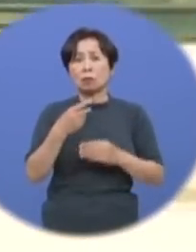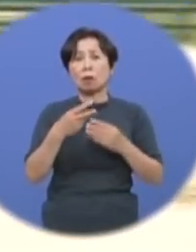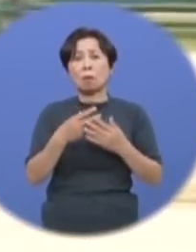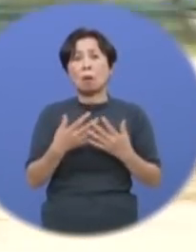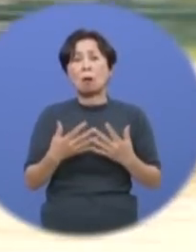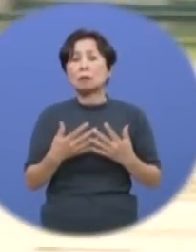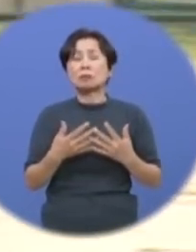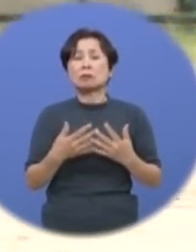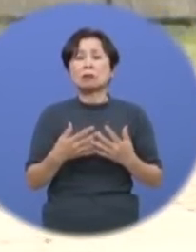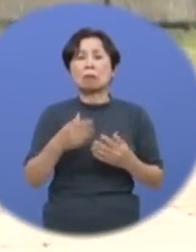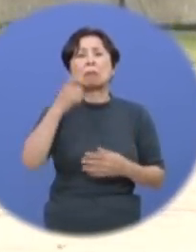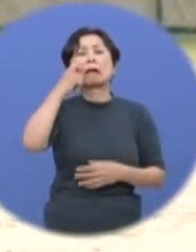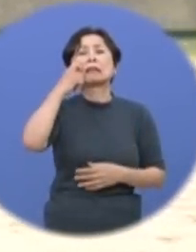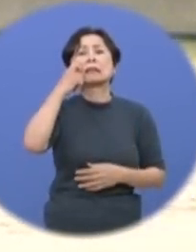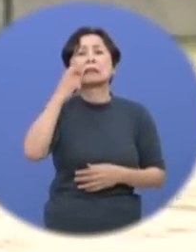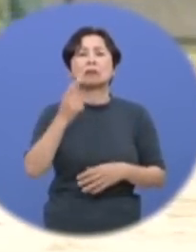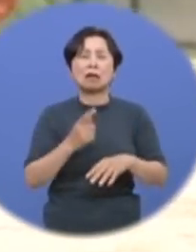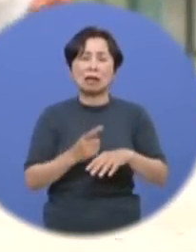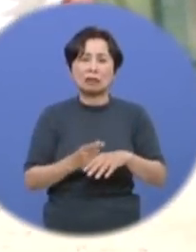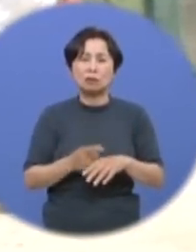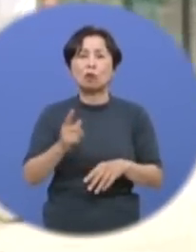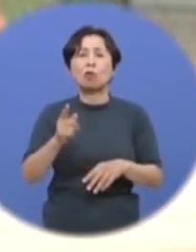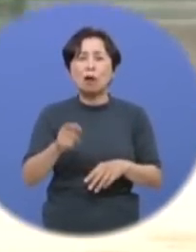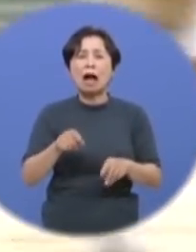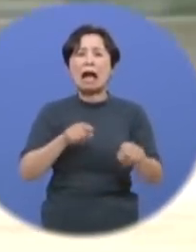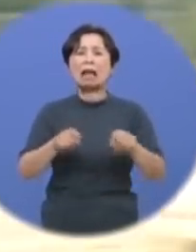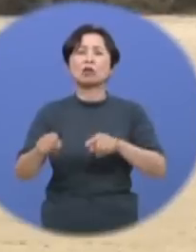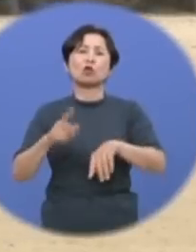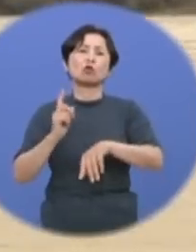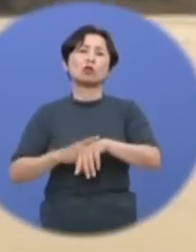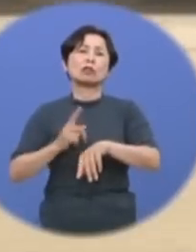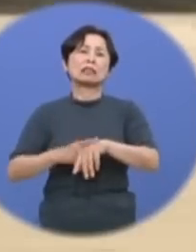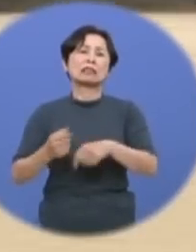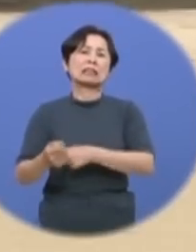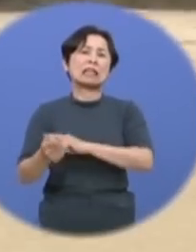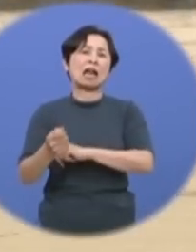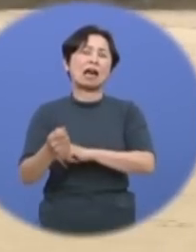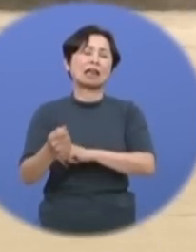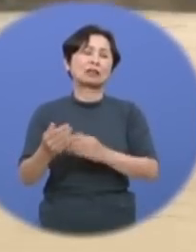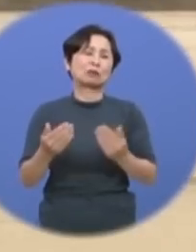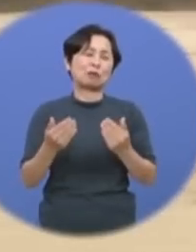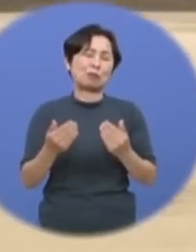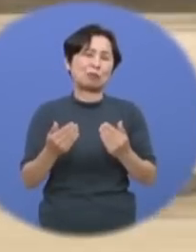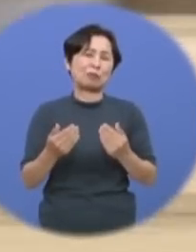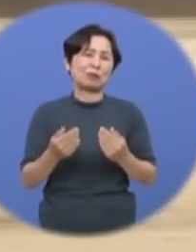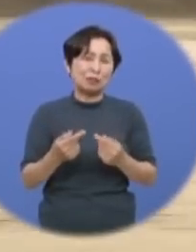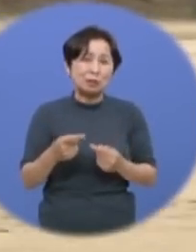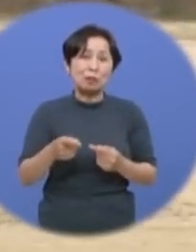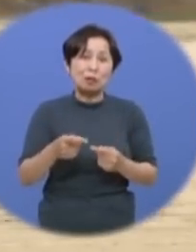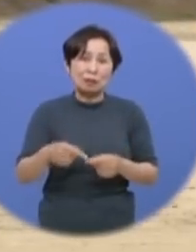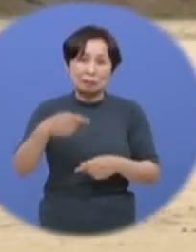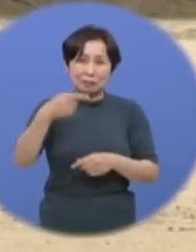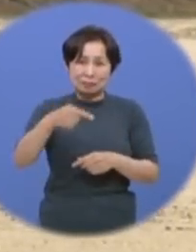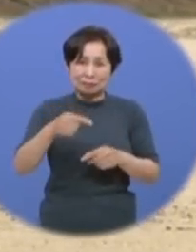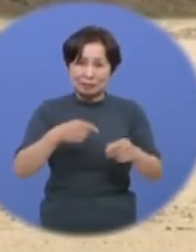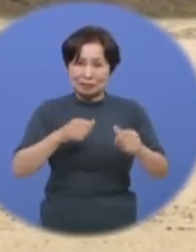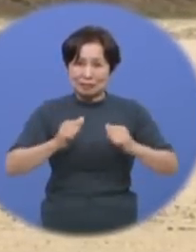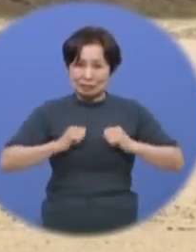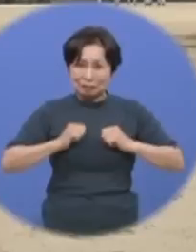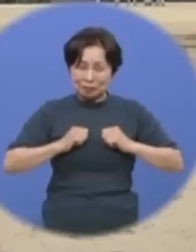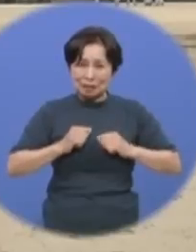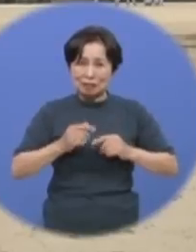ところへ打つのがリーズナ監督のねえなぜそうやって少しずつストレス守備愛を広くしていくわけ